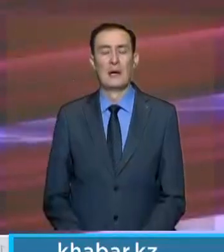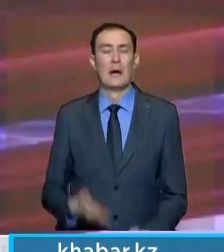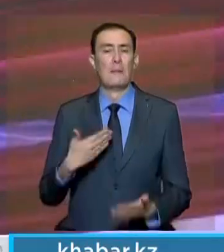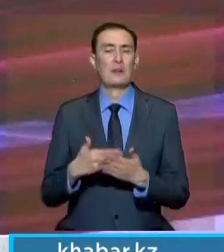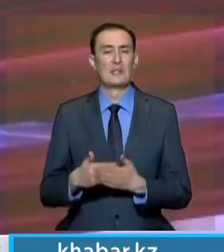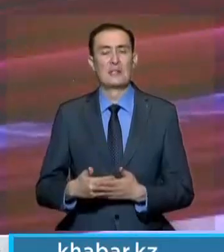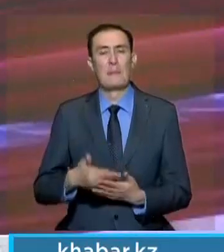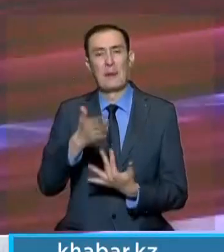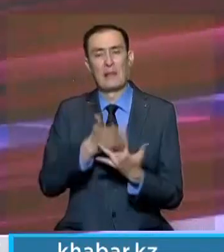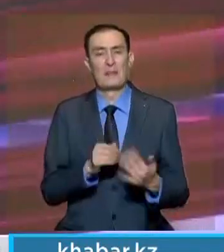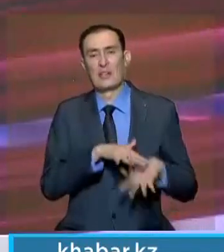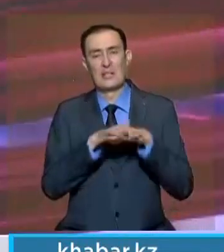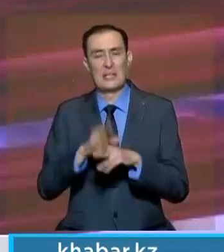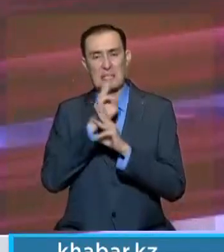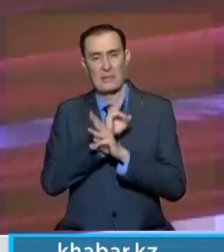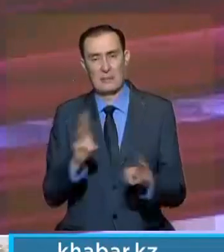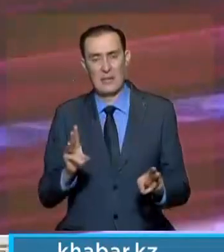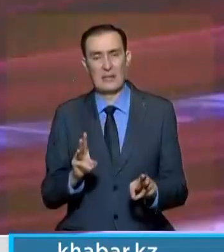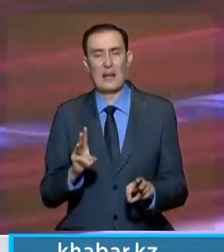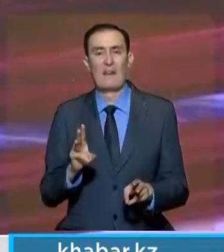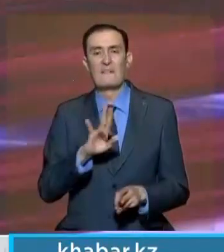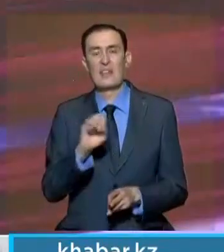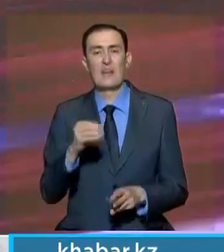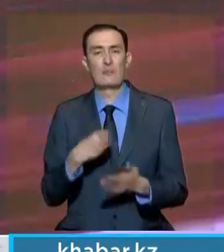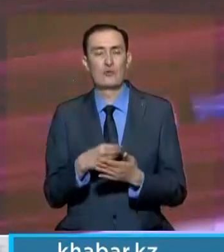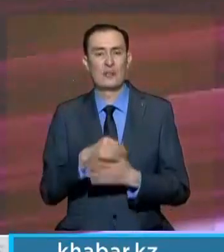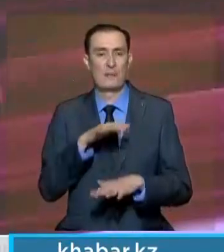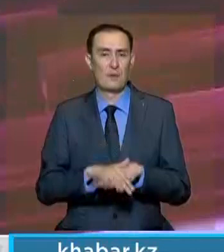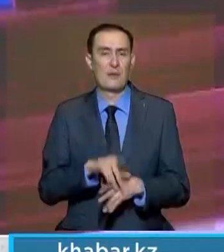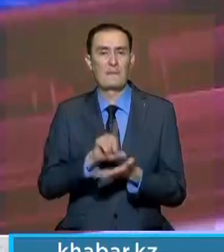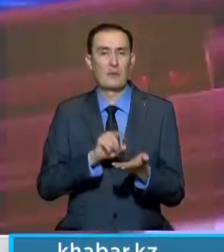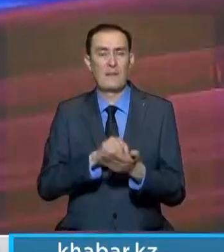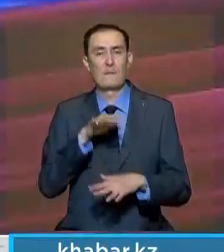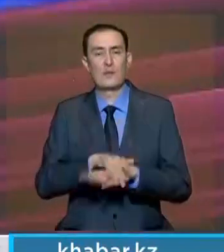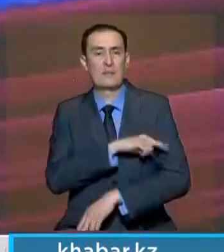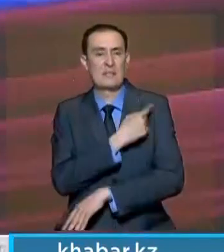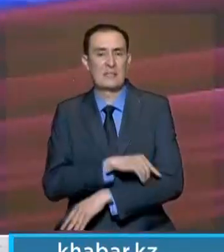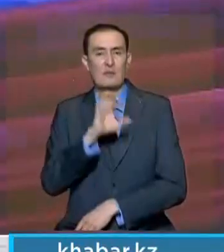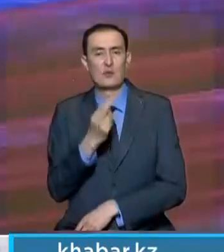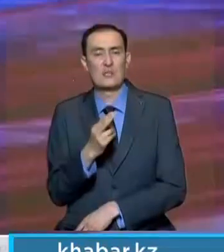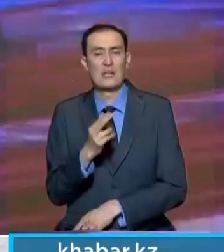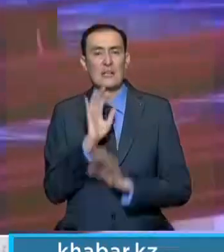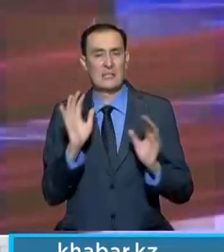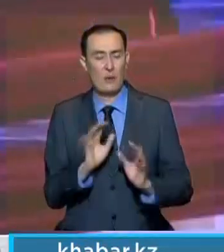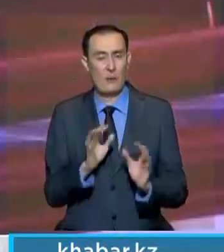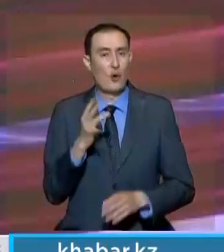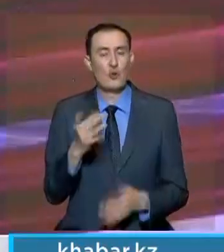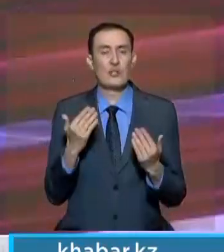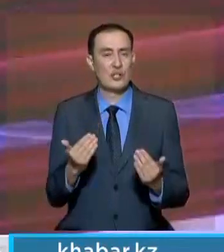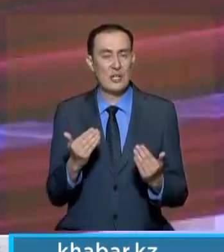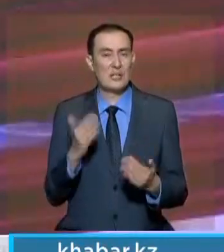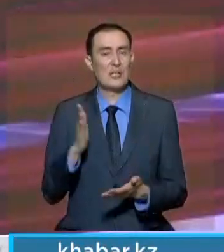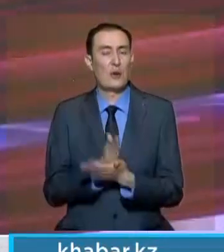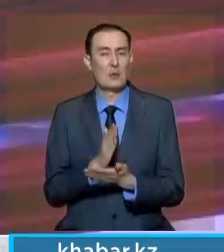Почти половина отчислений зарплат казахстанцев идет во внебюджетные фонды. Это ЕНПФ и фонды медицинского и социального страхования. Однако сейчас